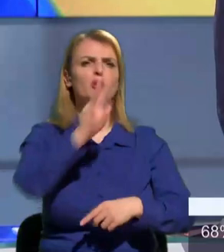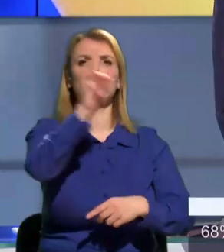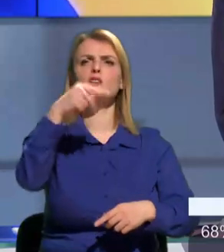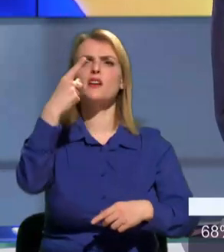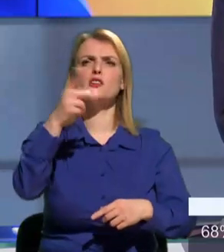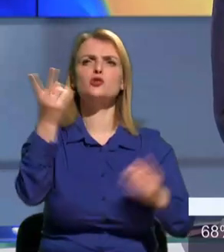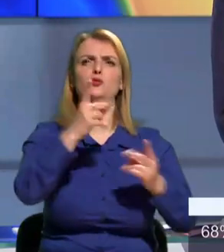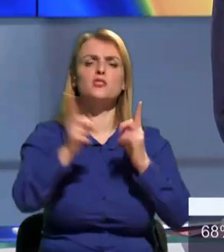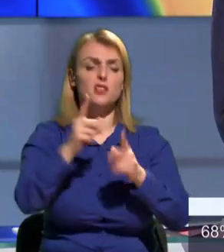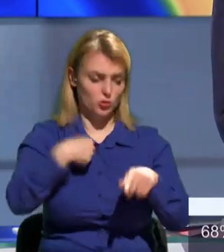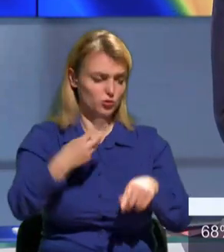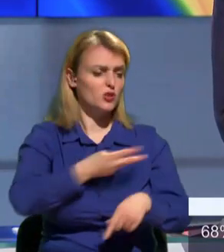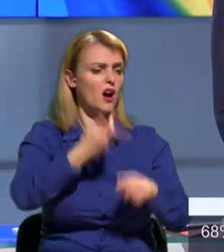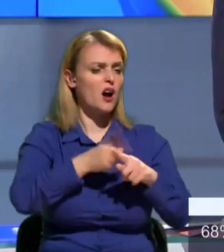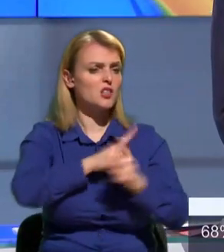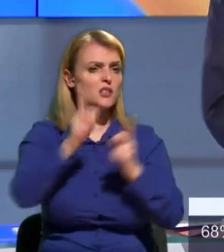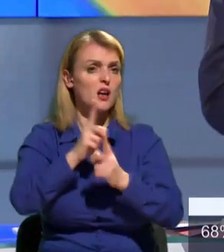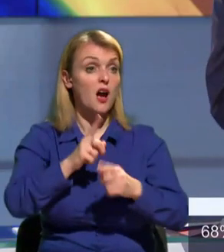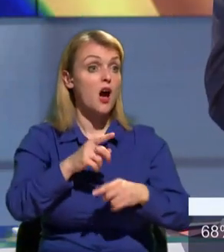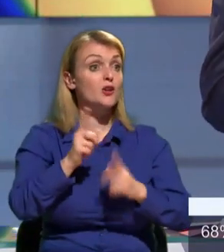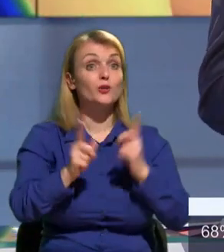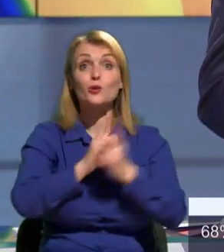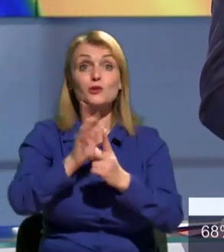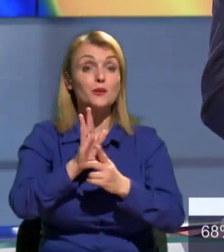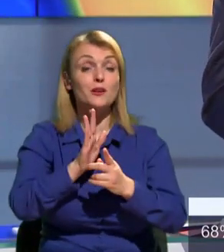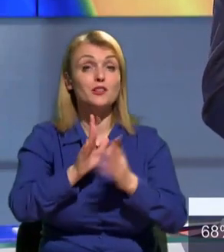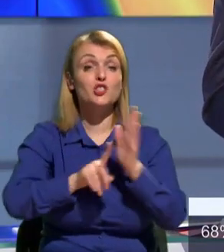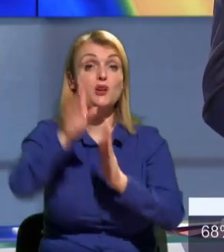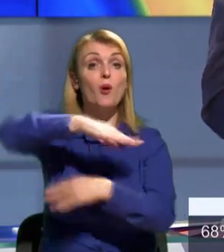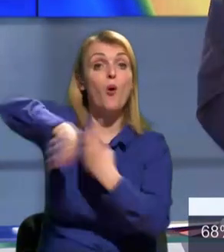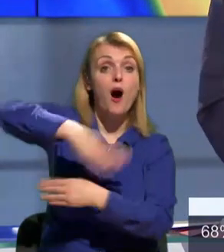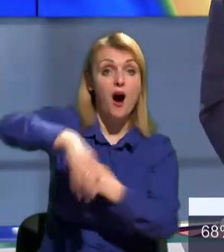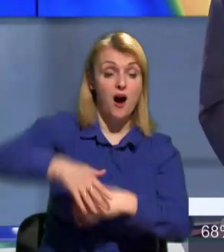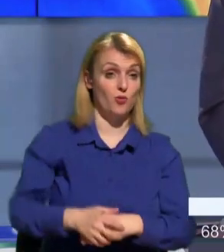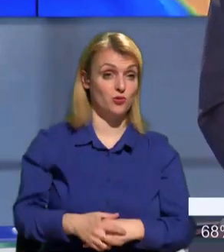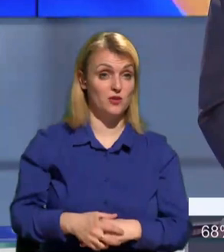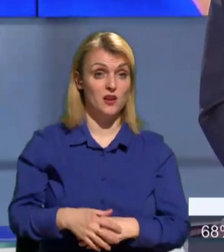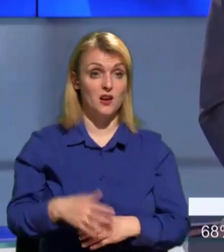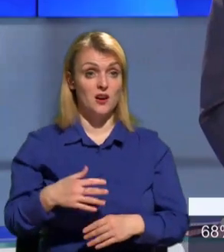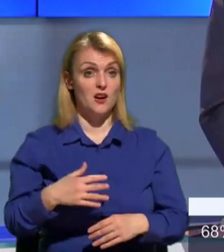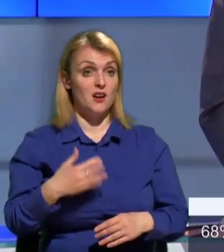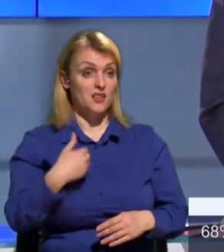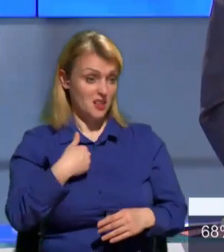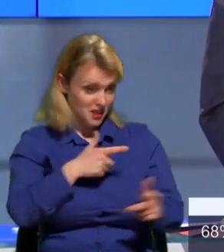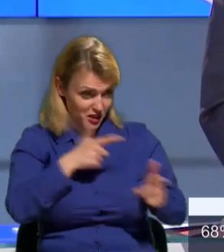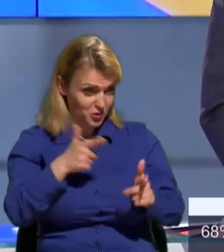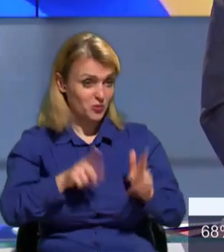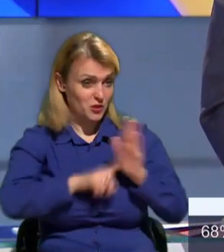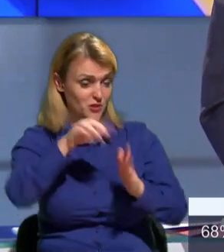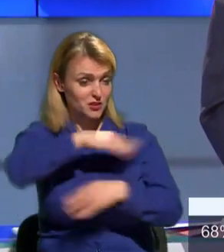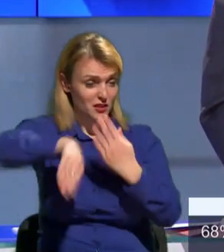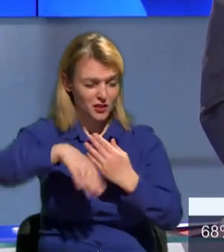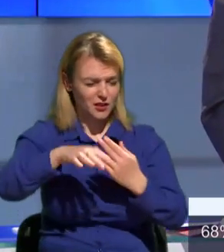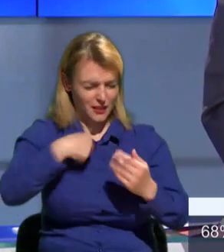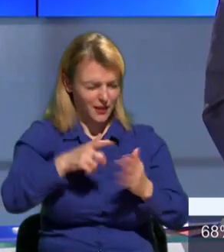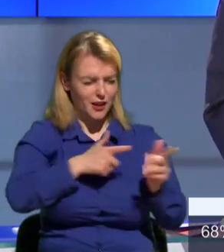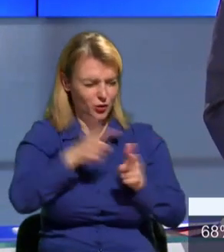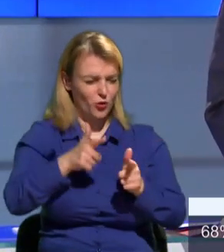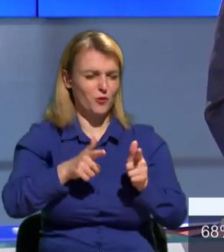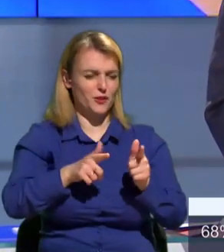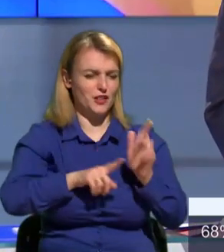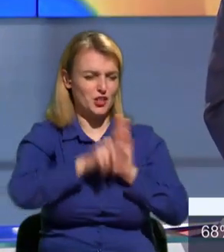tot doresc schimbări. Dar schimbări nu în haos. Și noi vom face schimbări. Eu sunt gata să facem schimbări în toate domeniile. Și eu